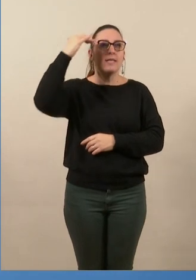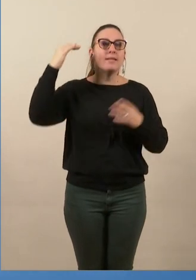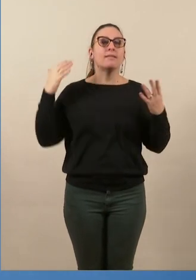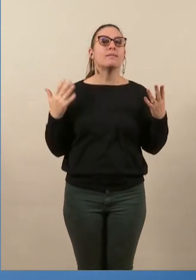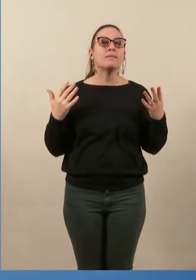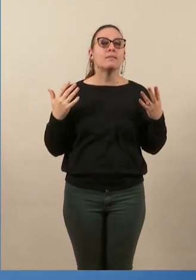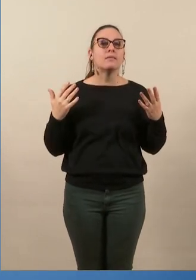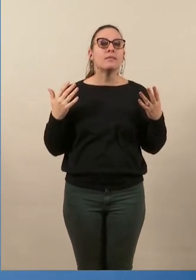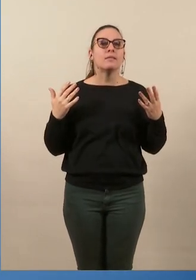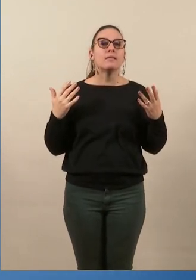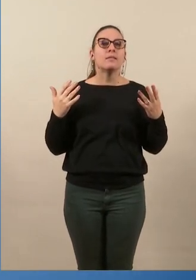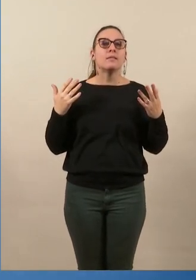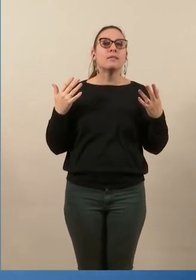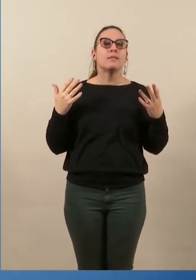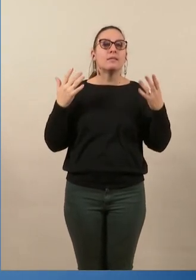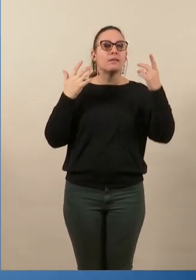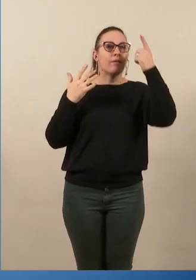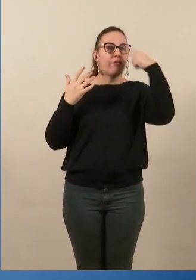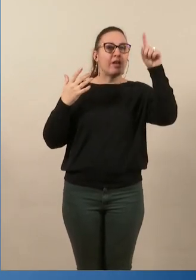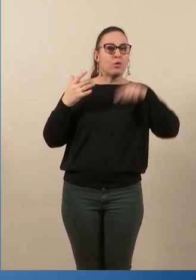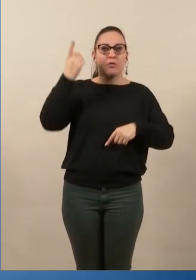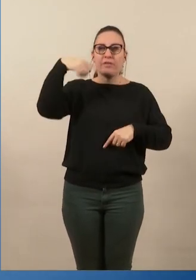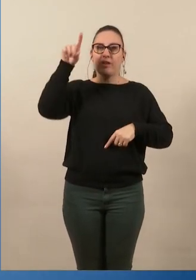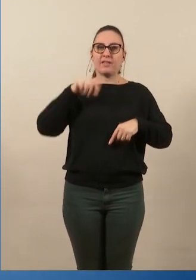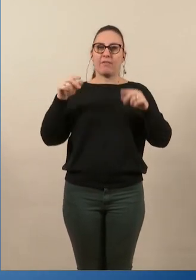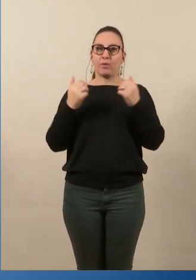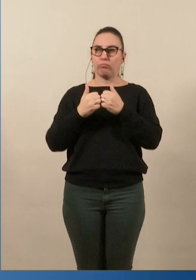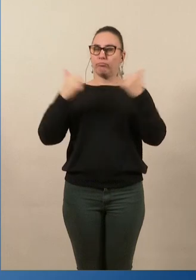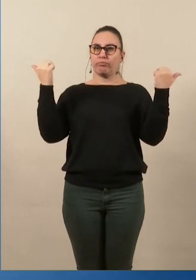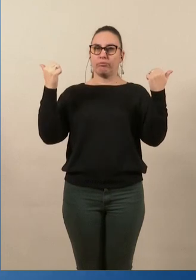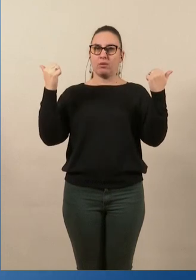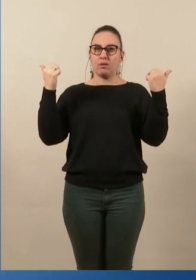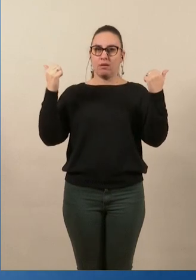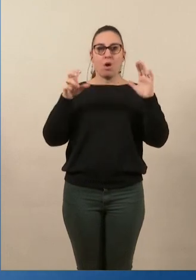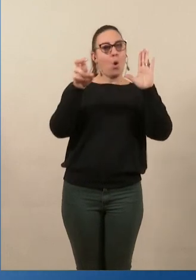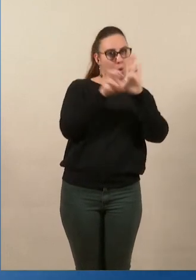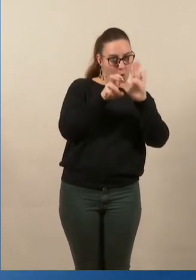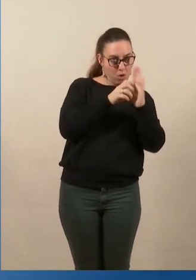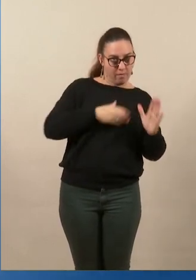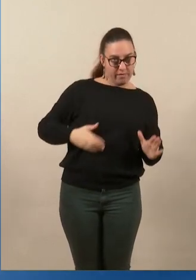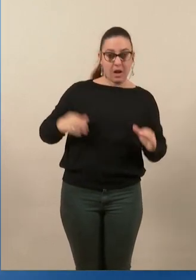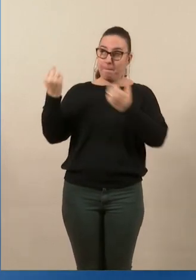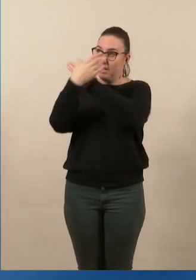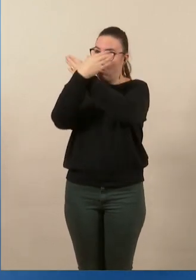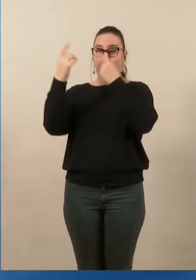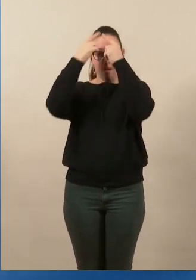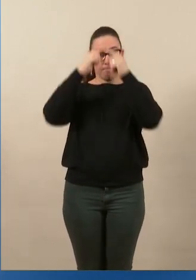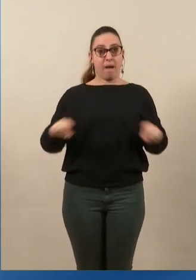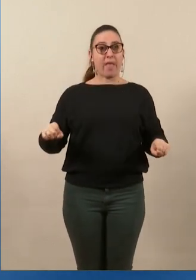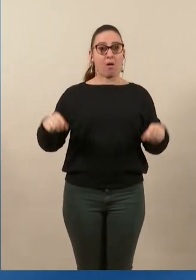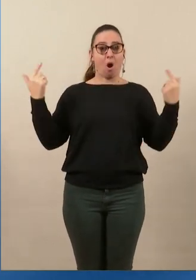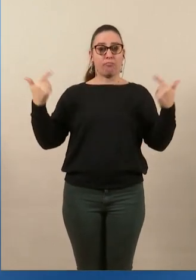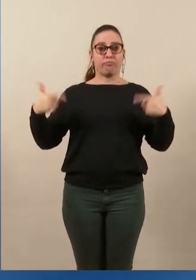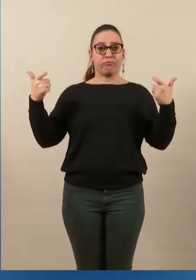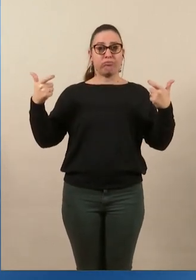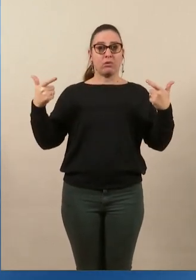avez deux façons de penser vous et la métropole Grenoble et la métropole et comme vous êtes pas d'accord